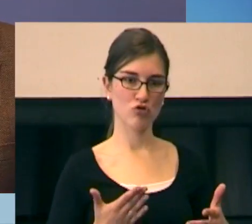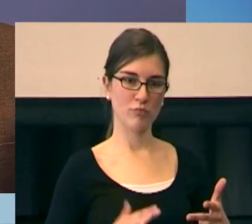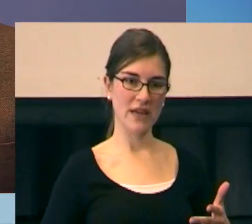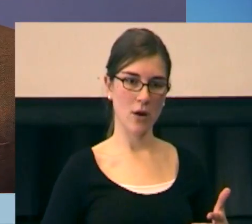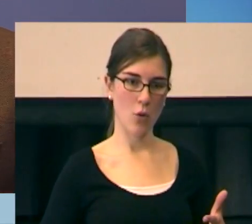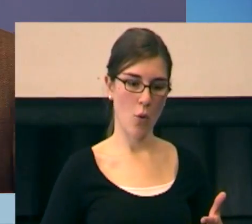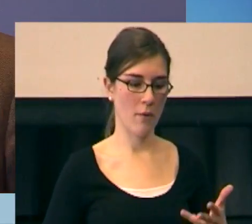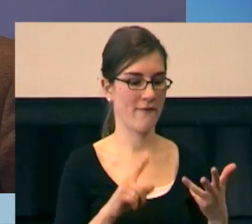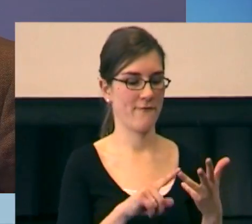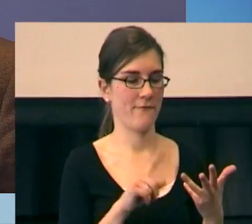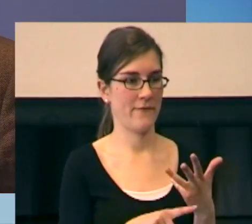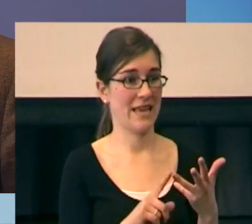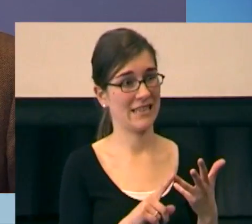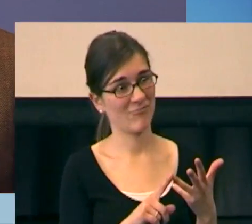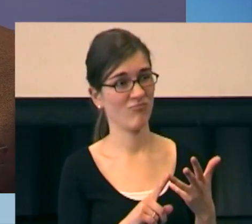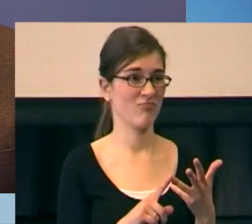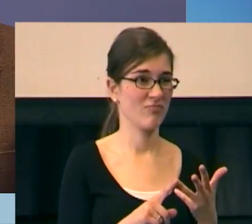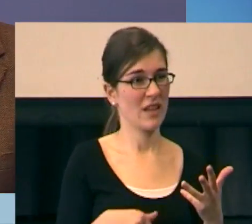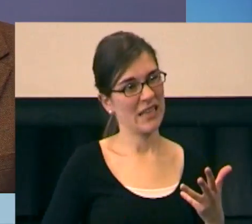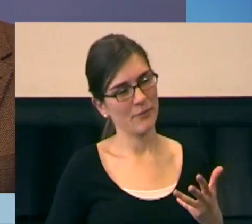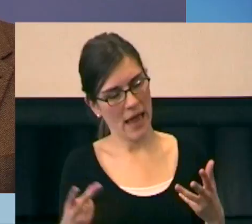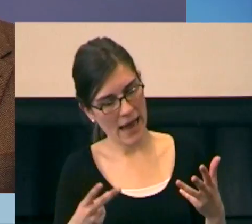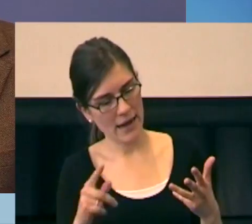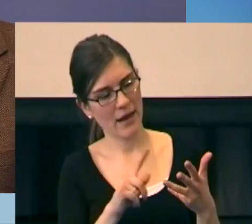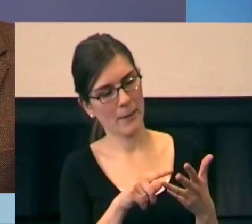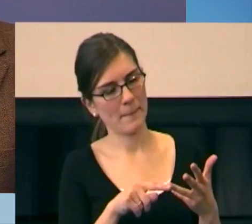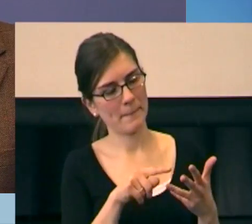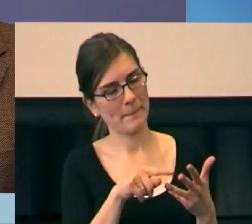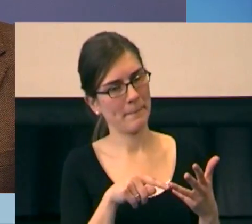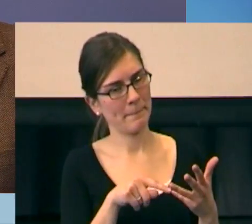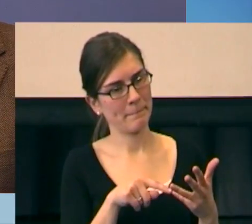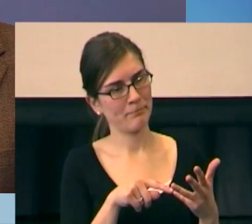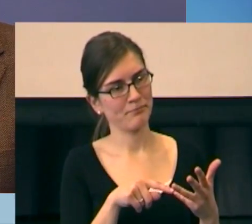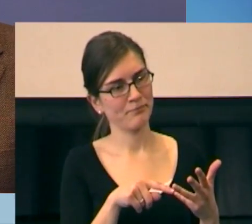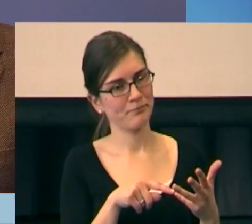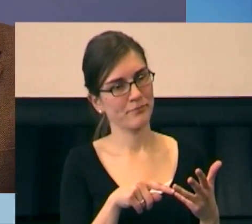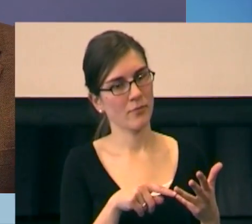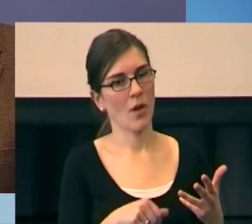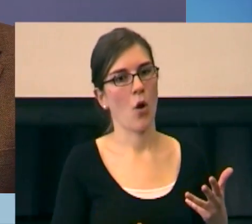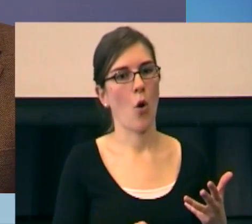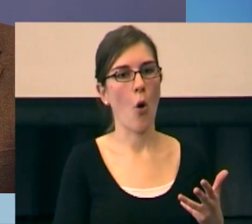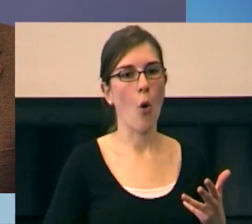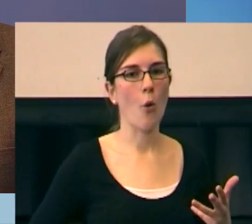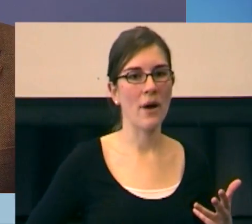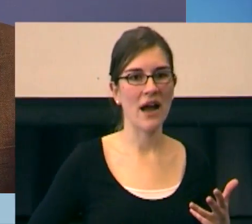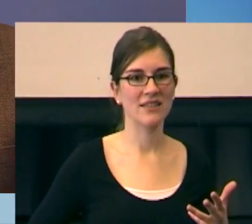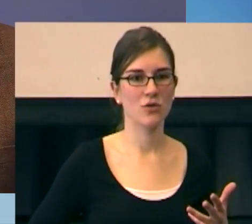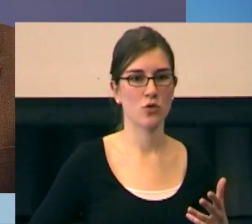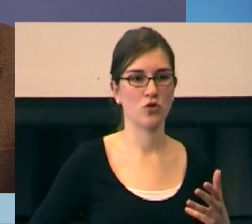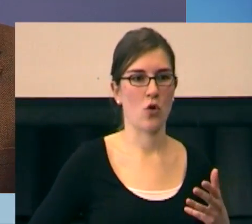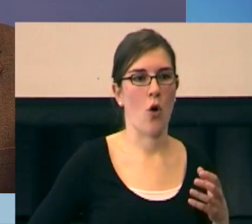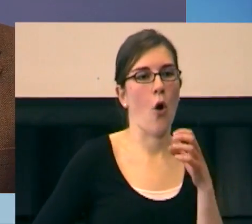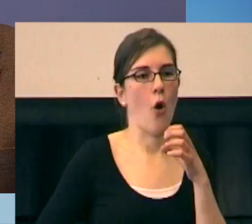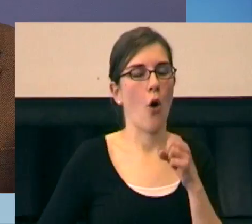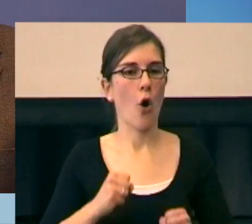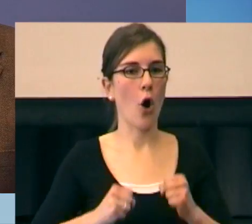Möglichkeit 4 als Abwandlung der Bauchspiegelungsoperation jetzt inzwischen mit einem sogenannten OP-Roboter. Das ist praktisch